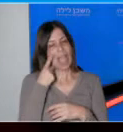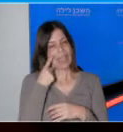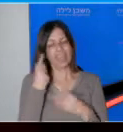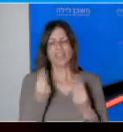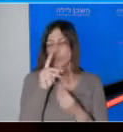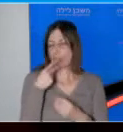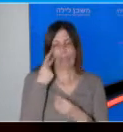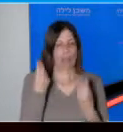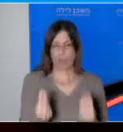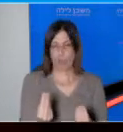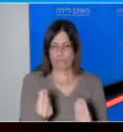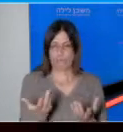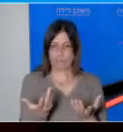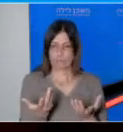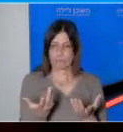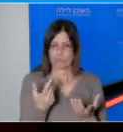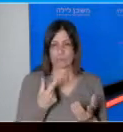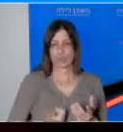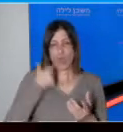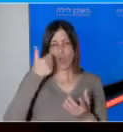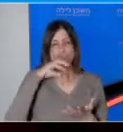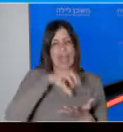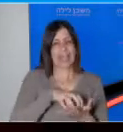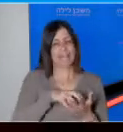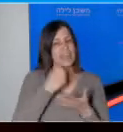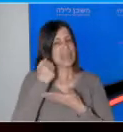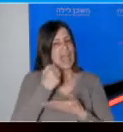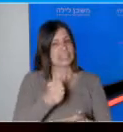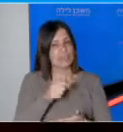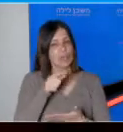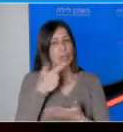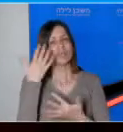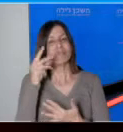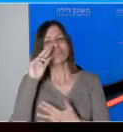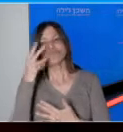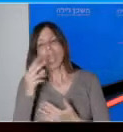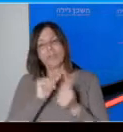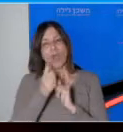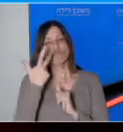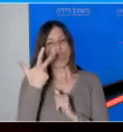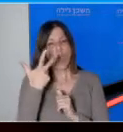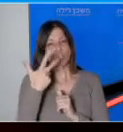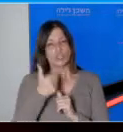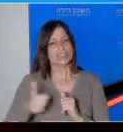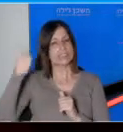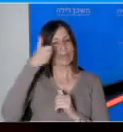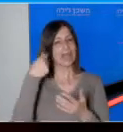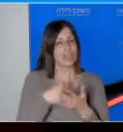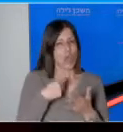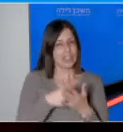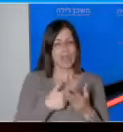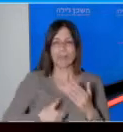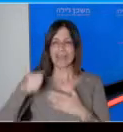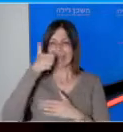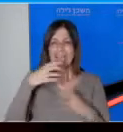לא נראה טוב. סגן, ראש אגף התקציבים הוא מספר 2 או 3 בצמרת האוצר, ובחירי כן. אגף